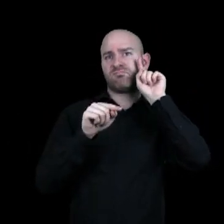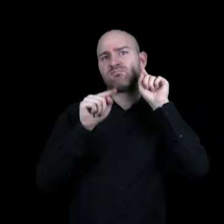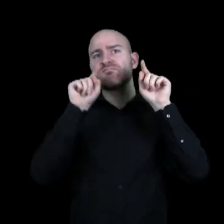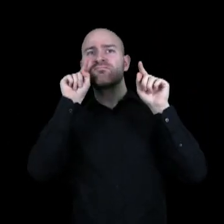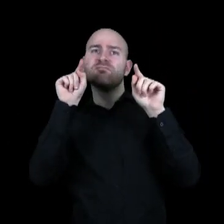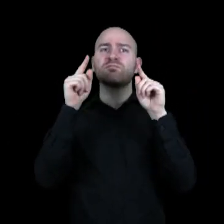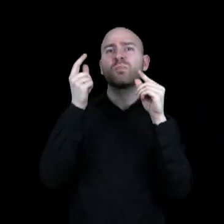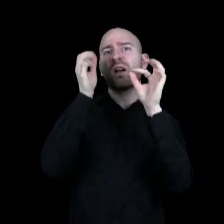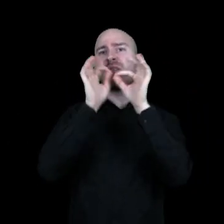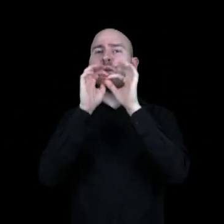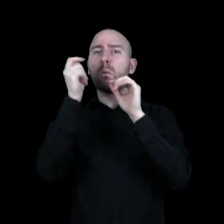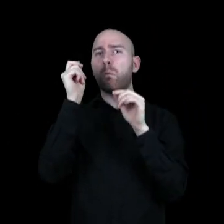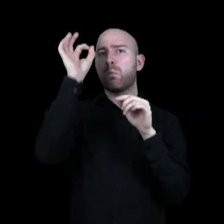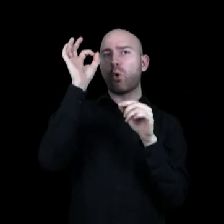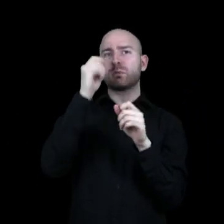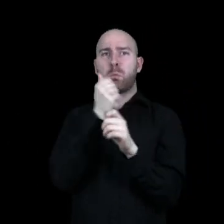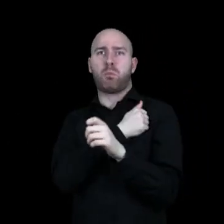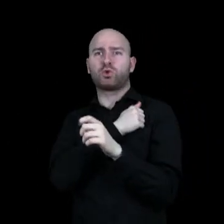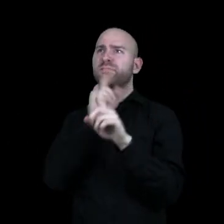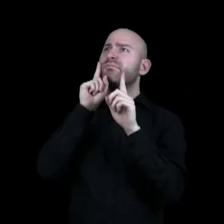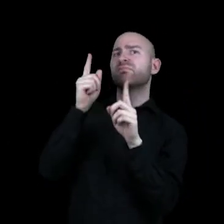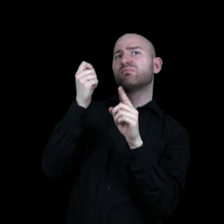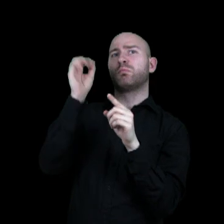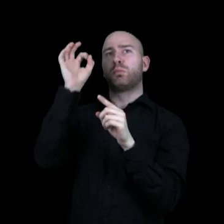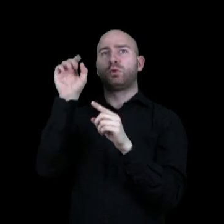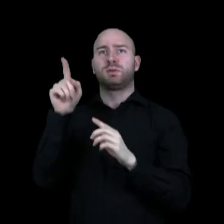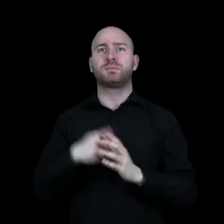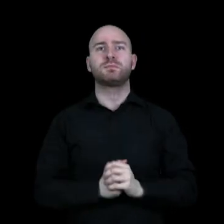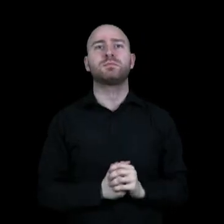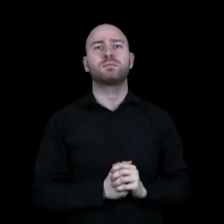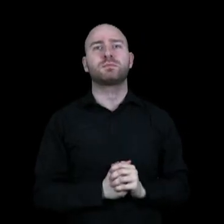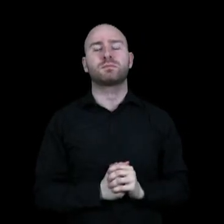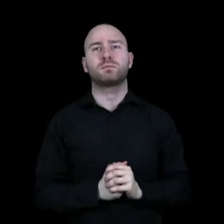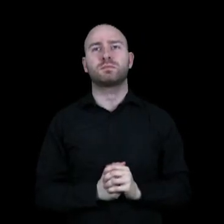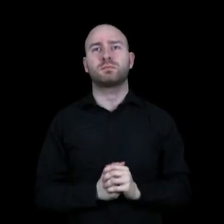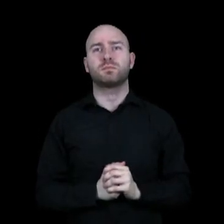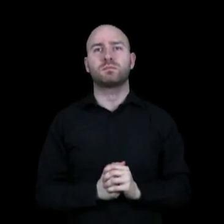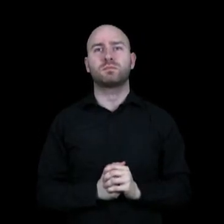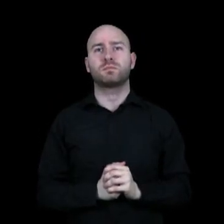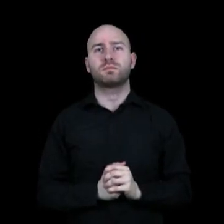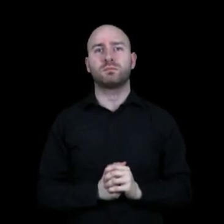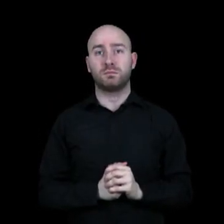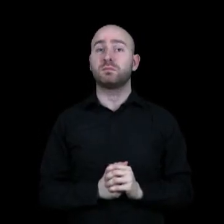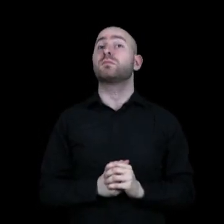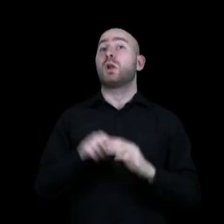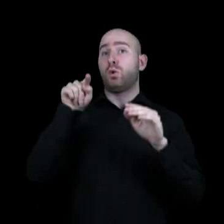inwestycje jako funkcję realnej stopy procentowej, a tutaj mamy zmienne niezależne,